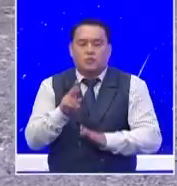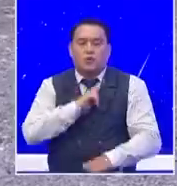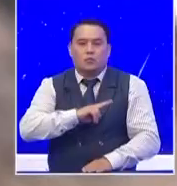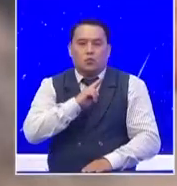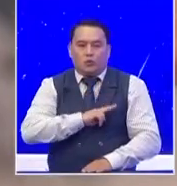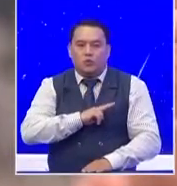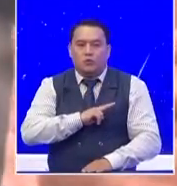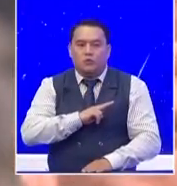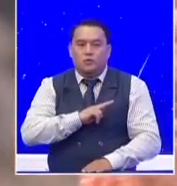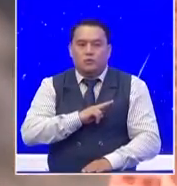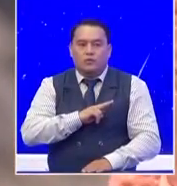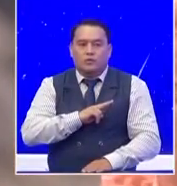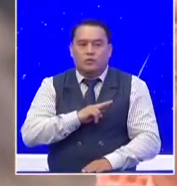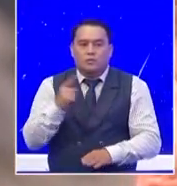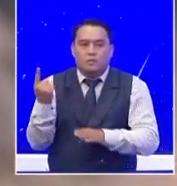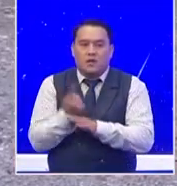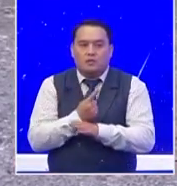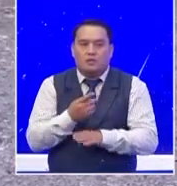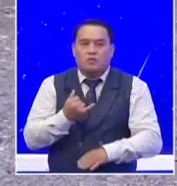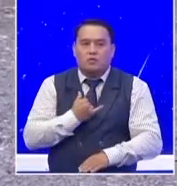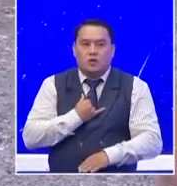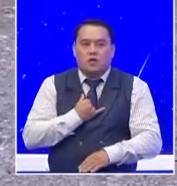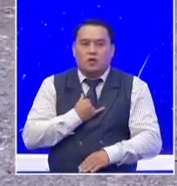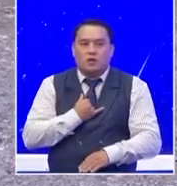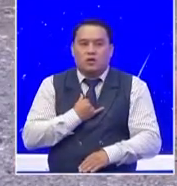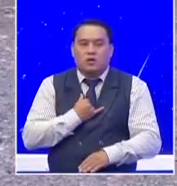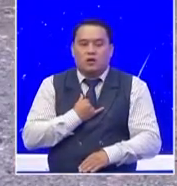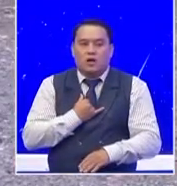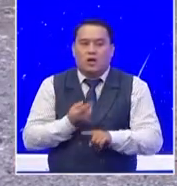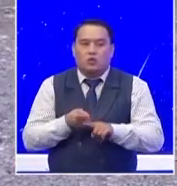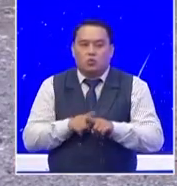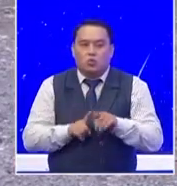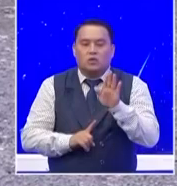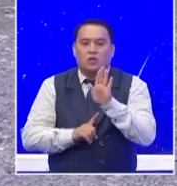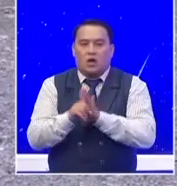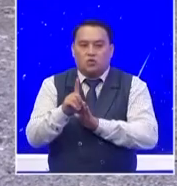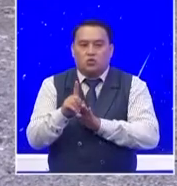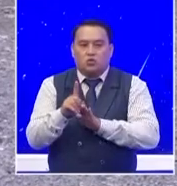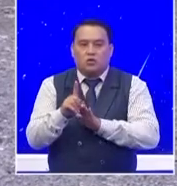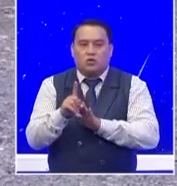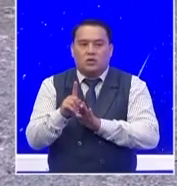работе. Прежде всего, начинать разрушать яр, который уже начинает обрушаться.